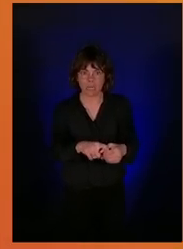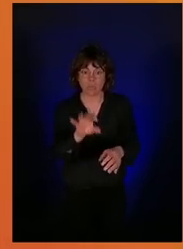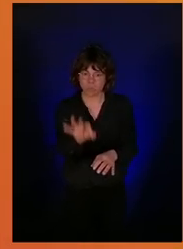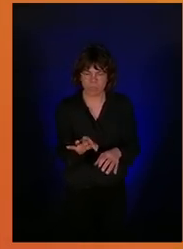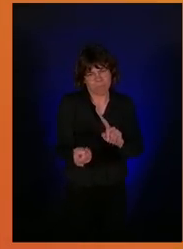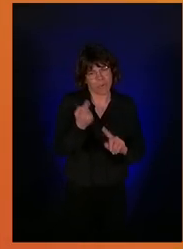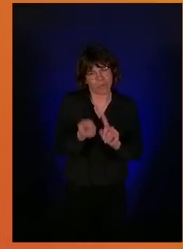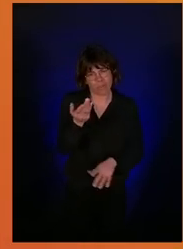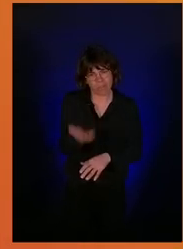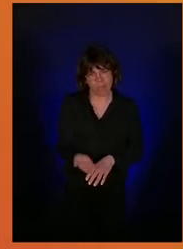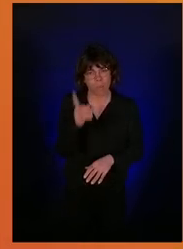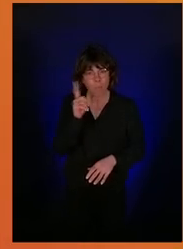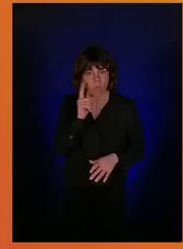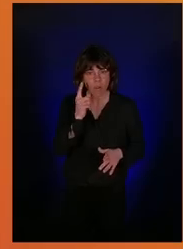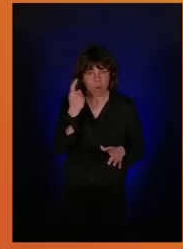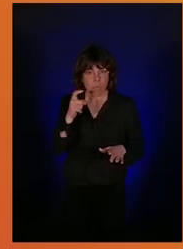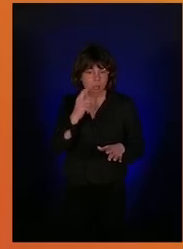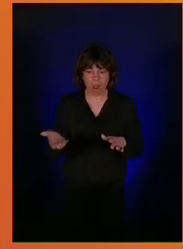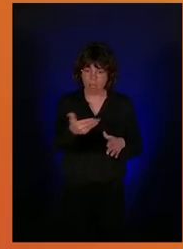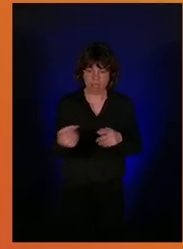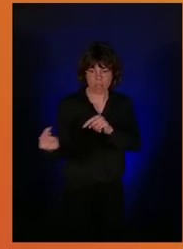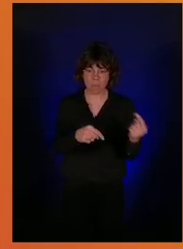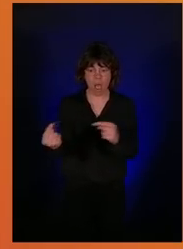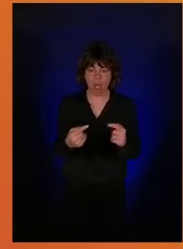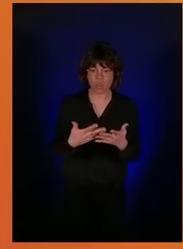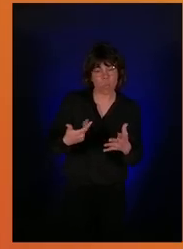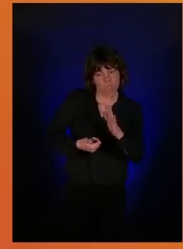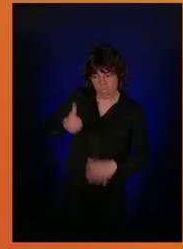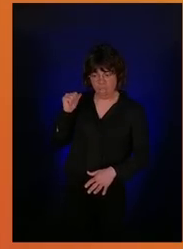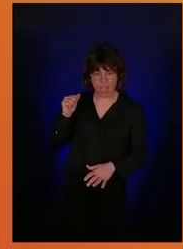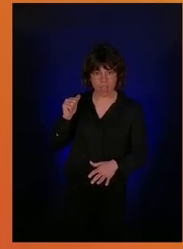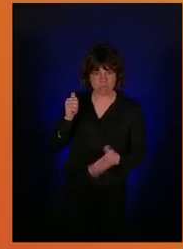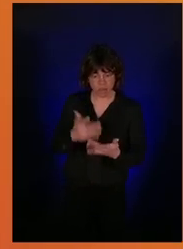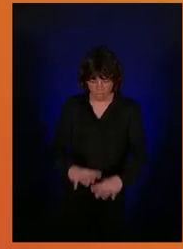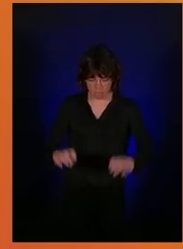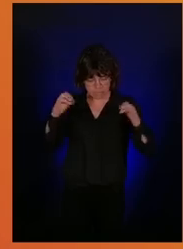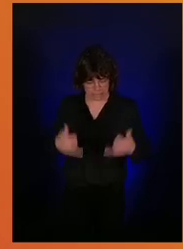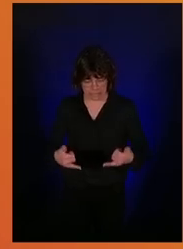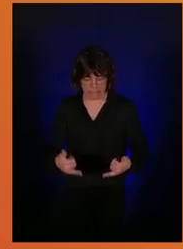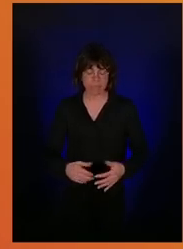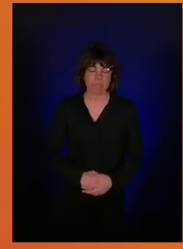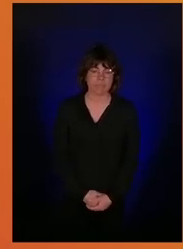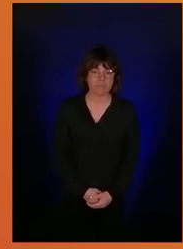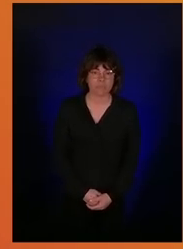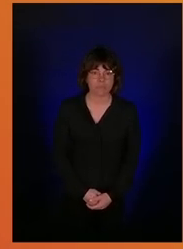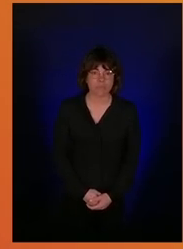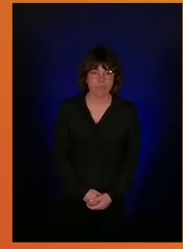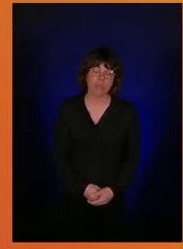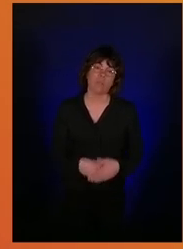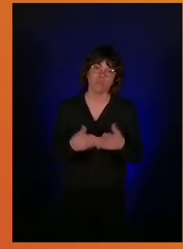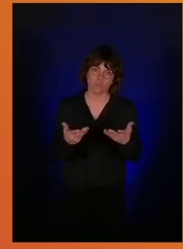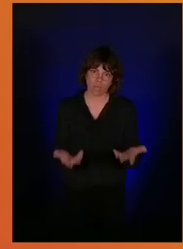aujourd'hui au vu des débats qui se déroulent depuis hier dans cet hémicycle. Sur ce